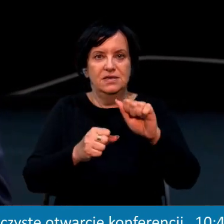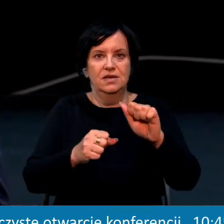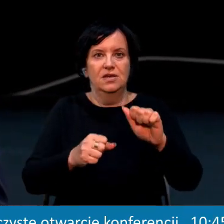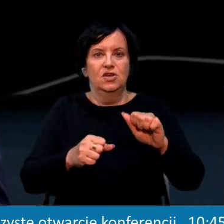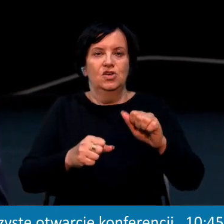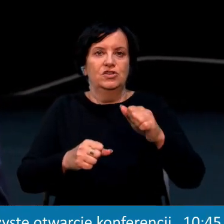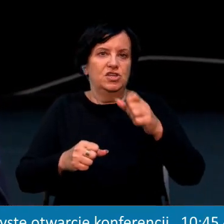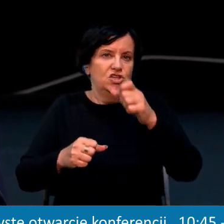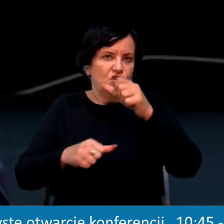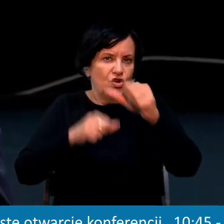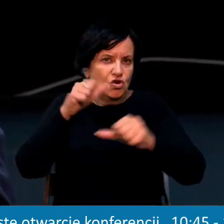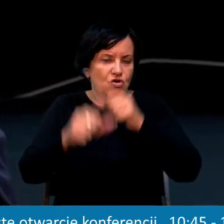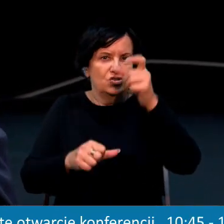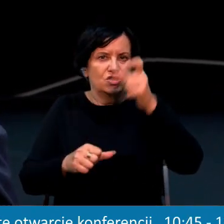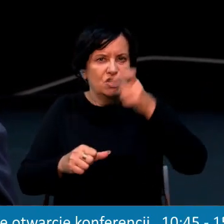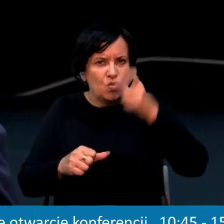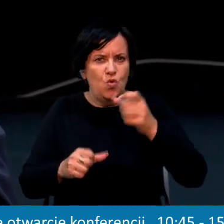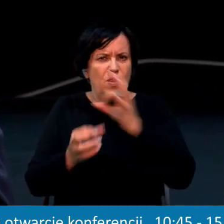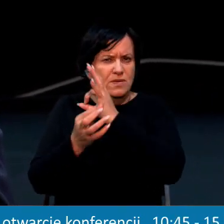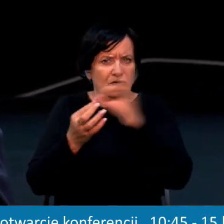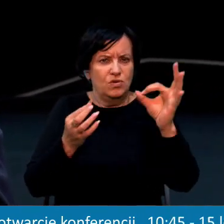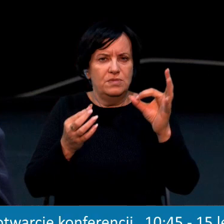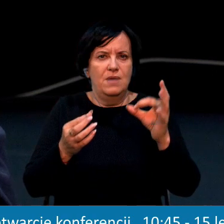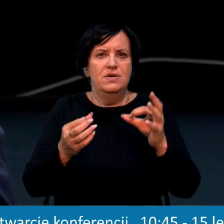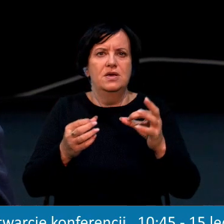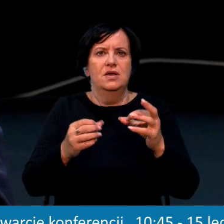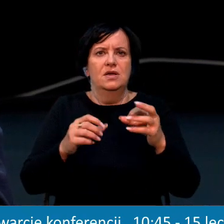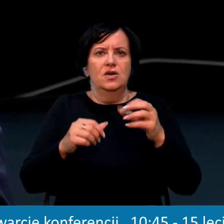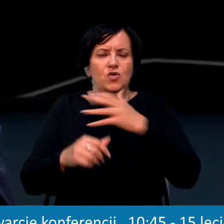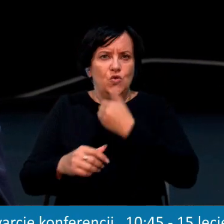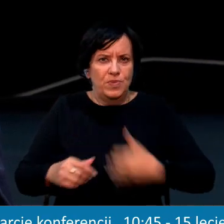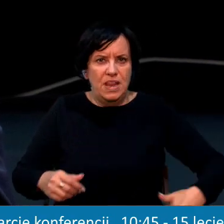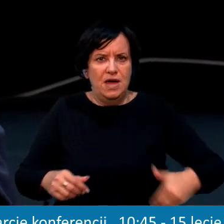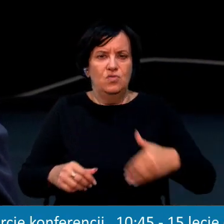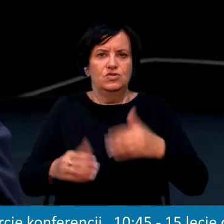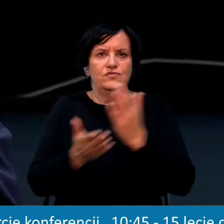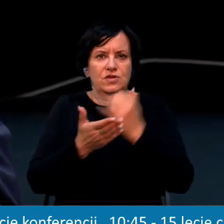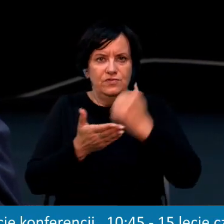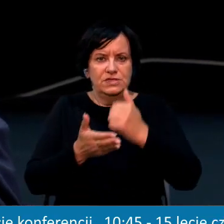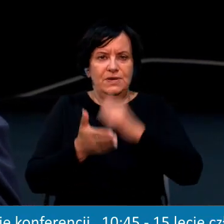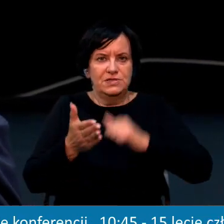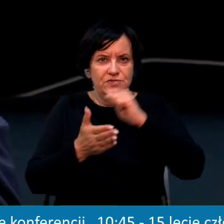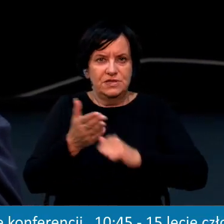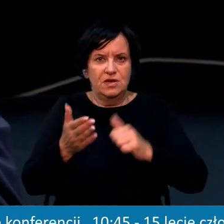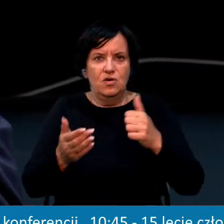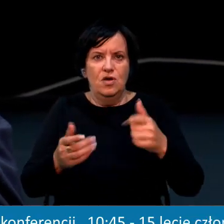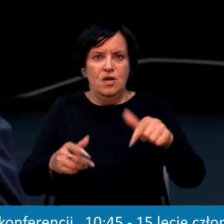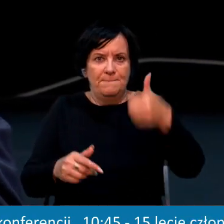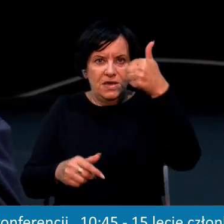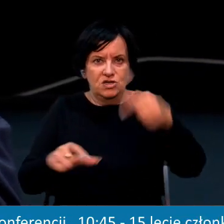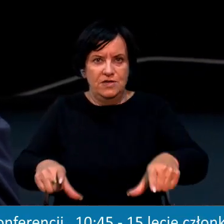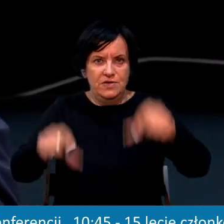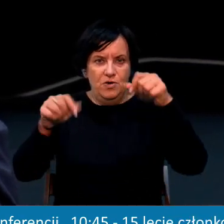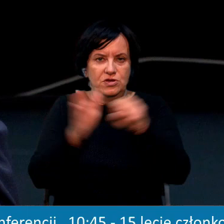jest rok szczególny. Z jednej strony mamy 20-lecie województwa mazowieckiego. Przypomnę, że pierwsze wybory do samorządu,